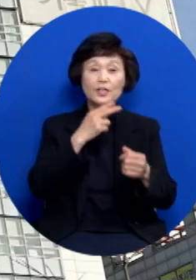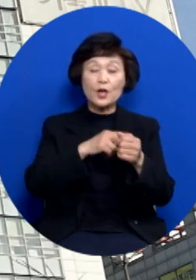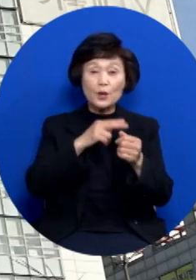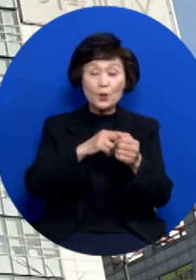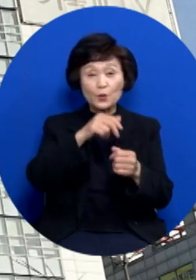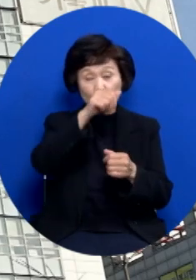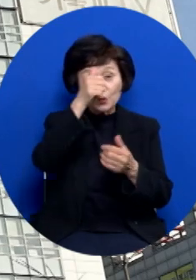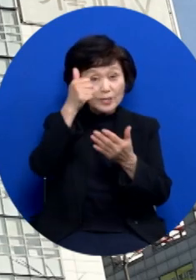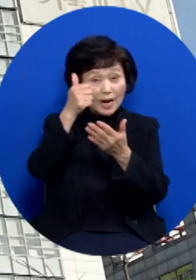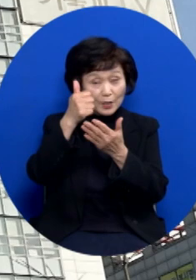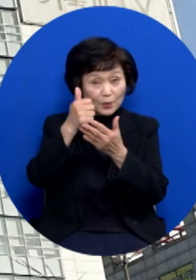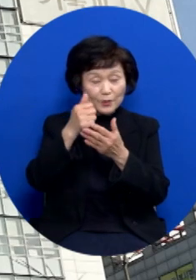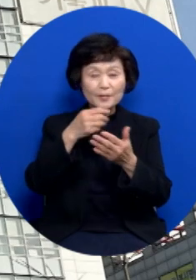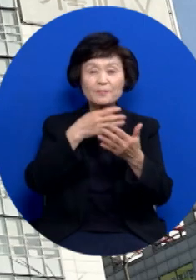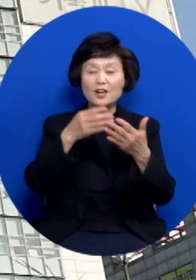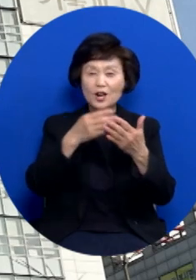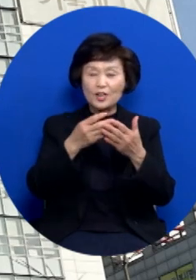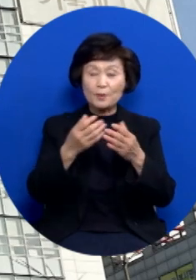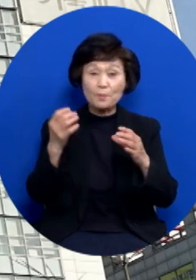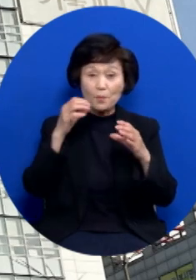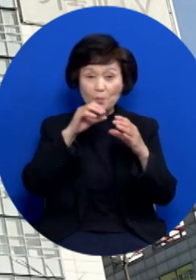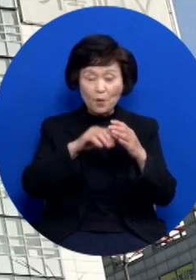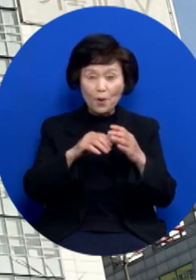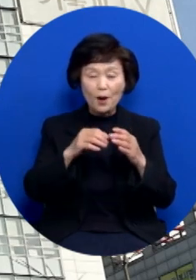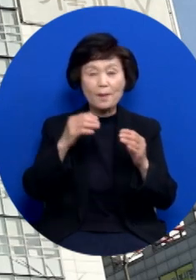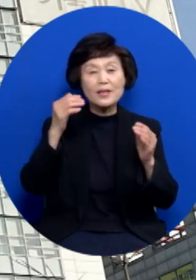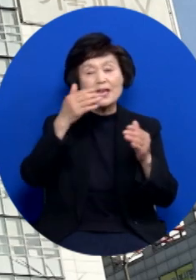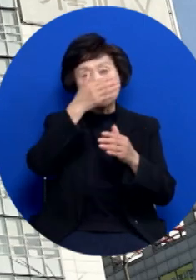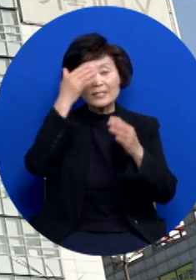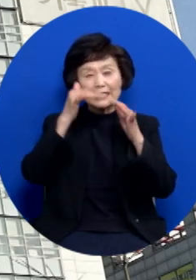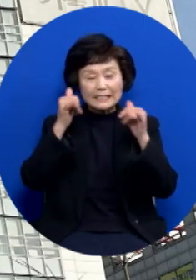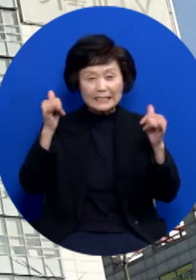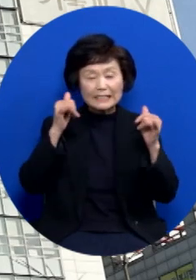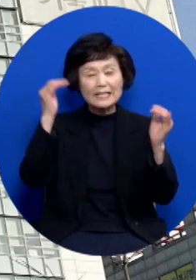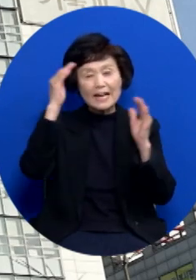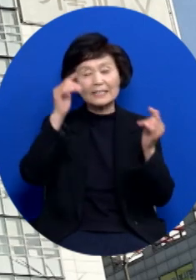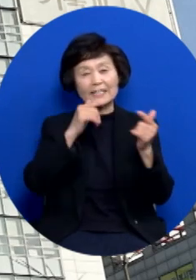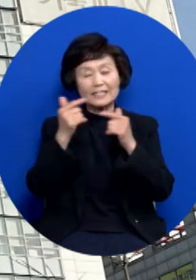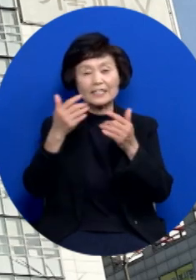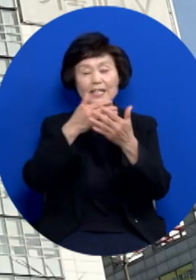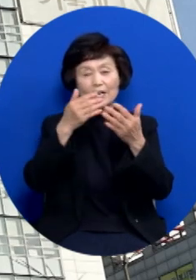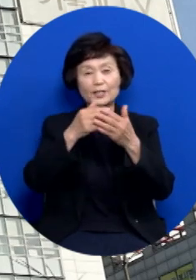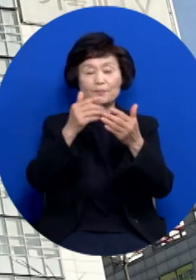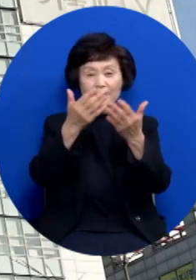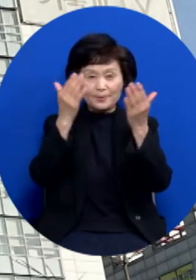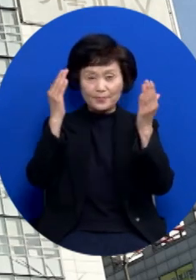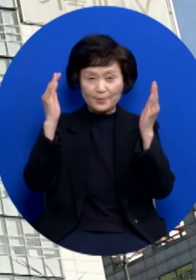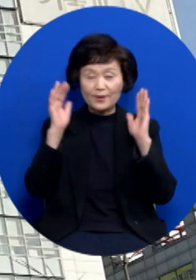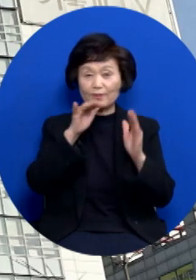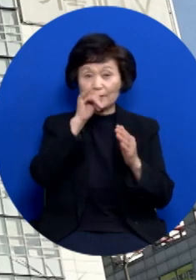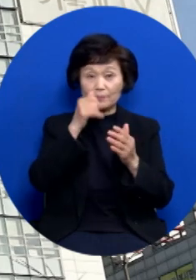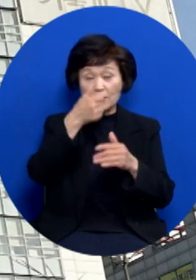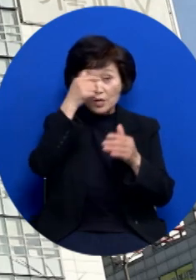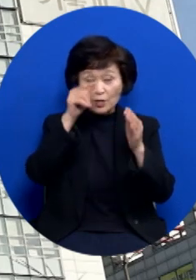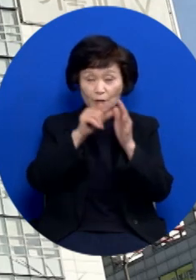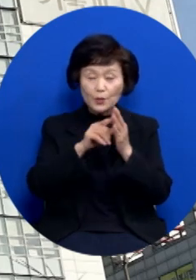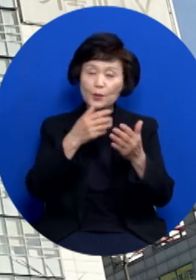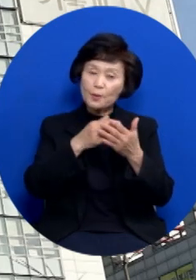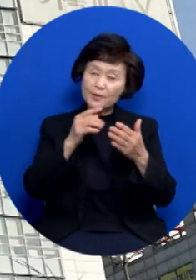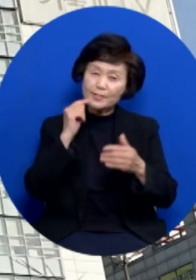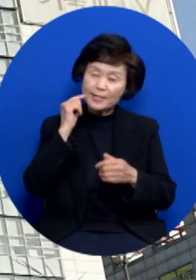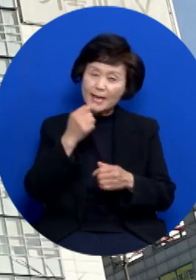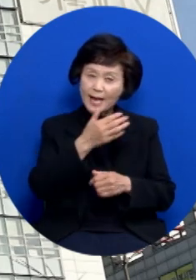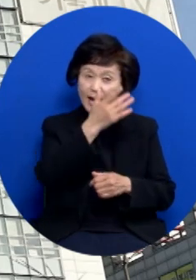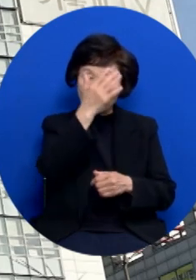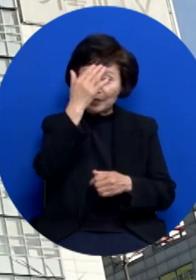장로의 작품을 비롯해 한남대 학생과 청년들의 작품도 전시됐습니다. 한남대학교회는 기독교 미술의 아름다움을